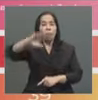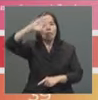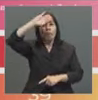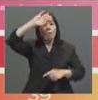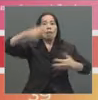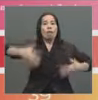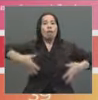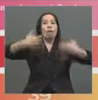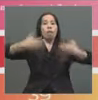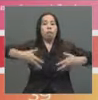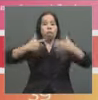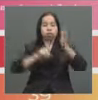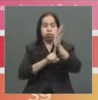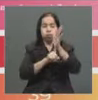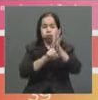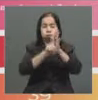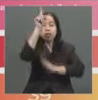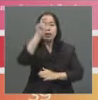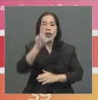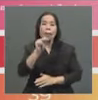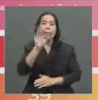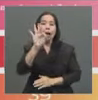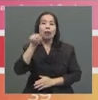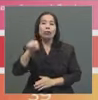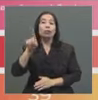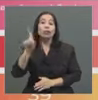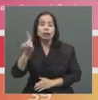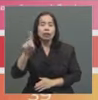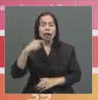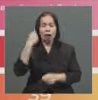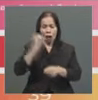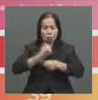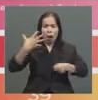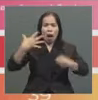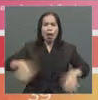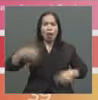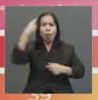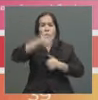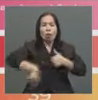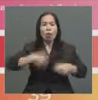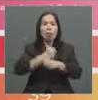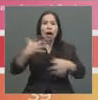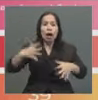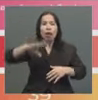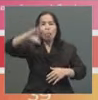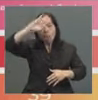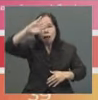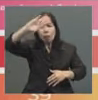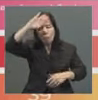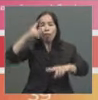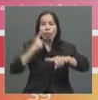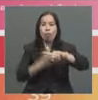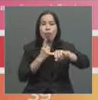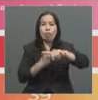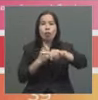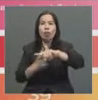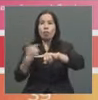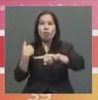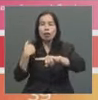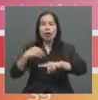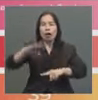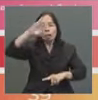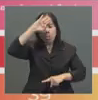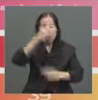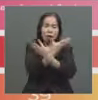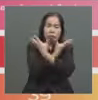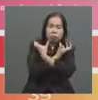ล้วครับไข้ถึง 39.1 นะครับท่านอายุมากก็มีอาการอื่นๆประกอบด้วยนะครับเช่นปวดกล้